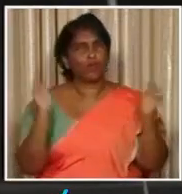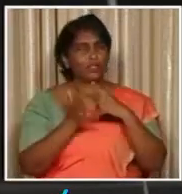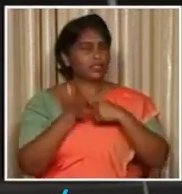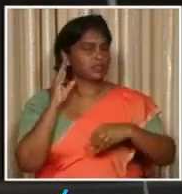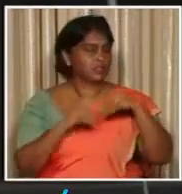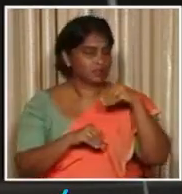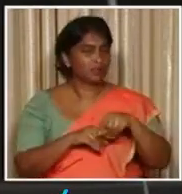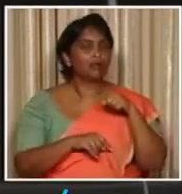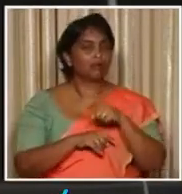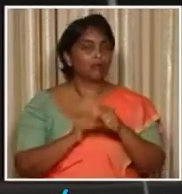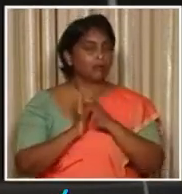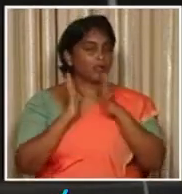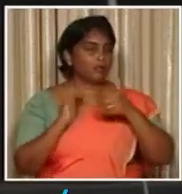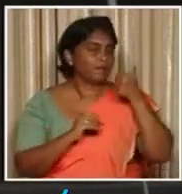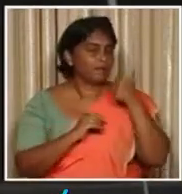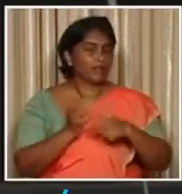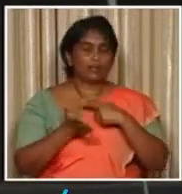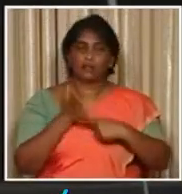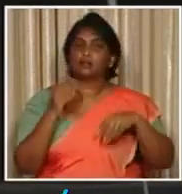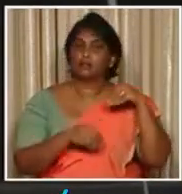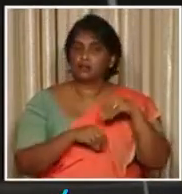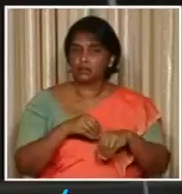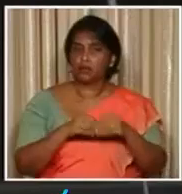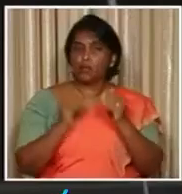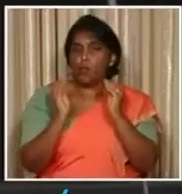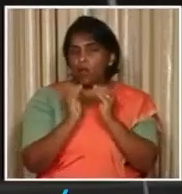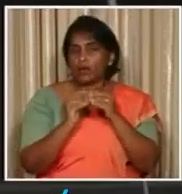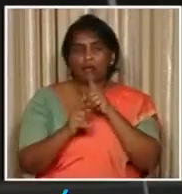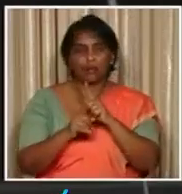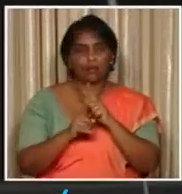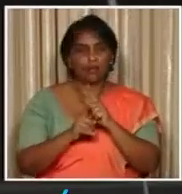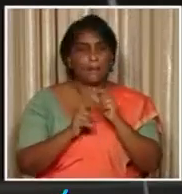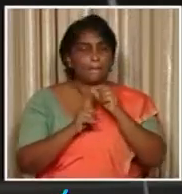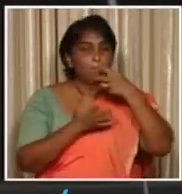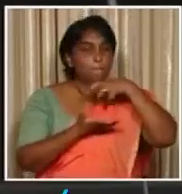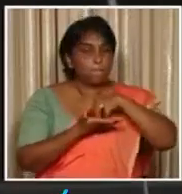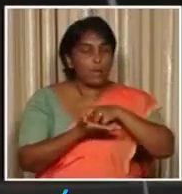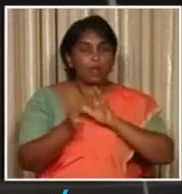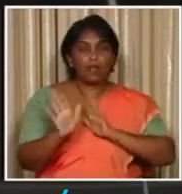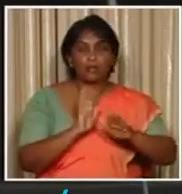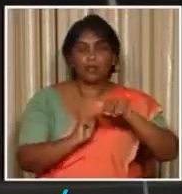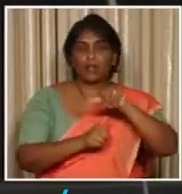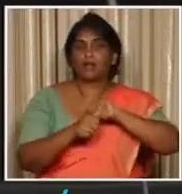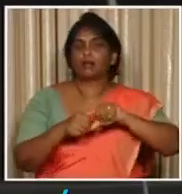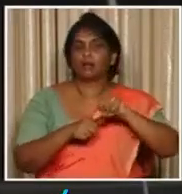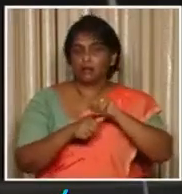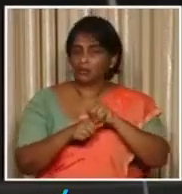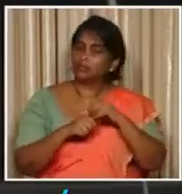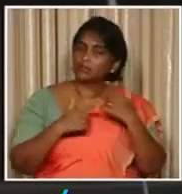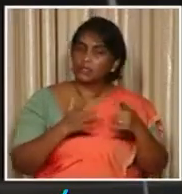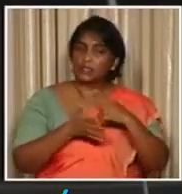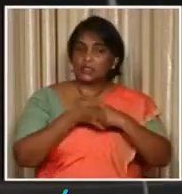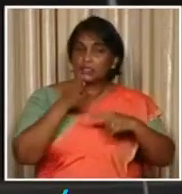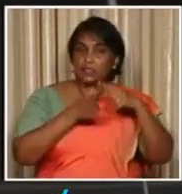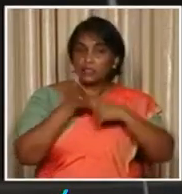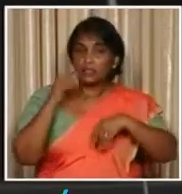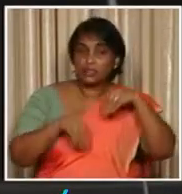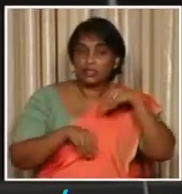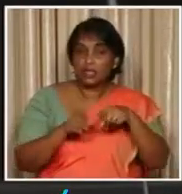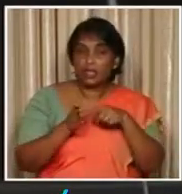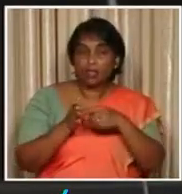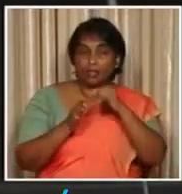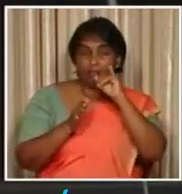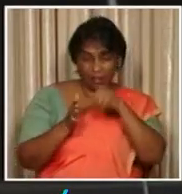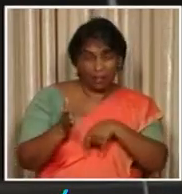itu, itu ama wedagat chandya. Punci kianne apik kianne me palat palna ayat ini inda. Emang itu me chandya, watin aga me punci